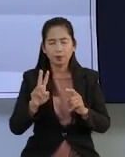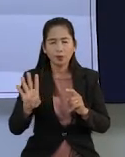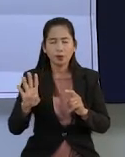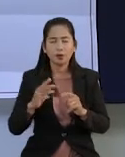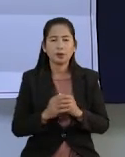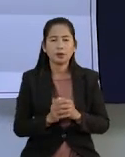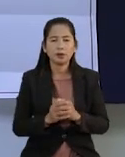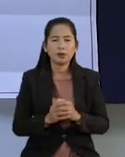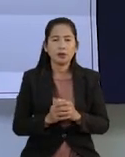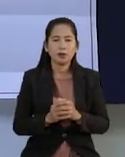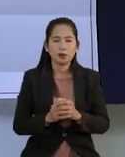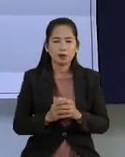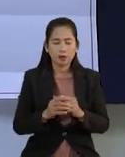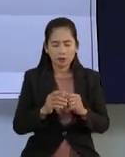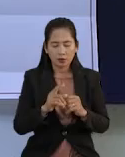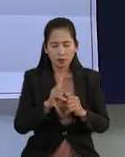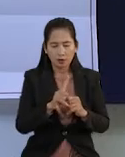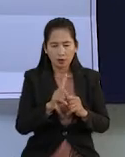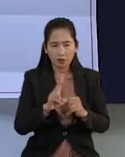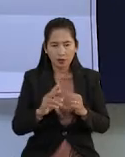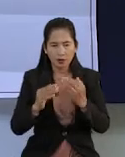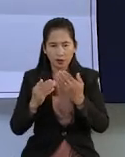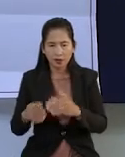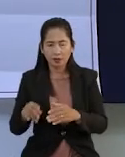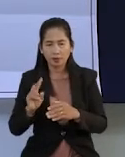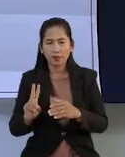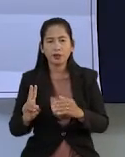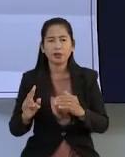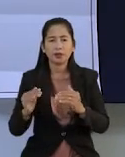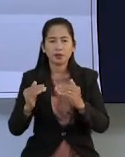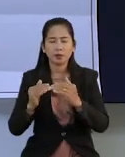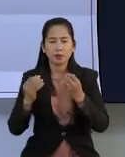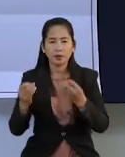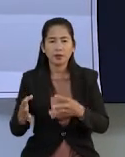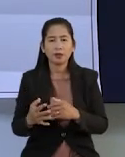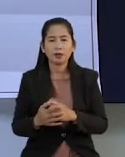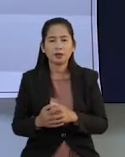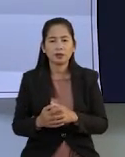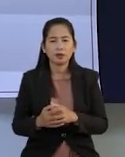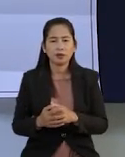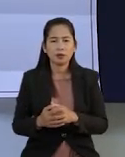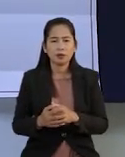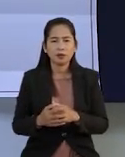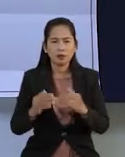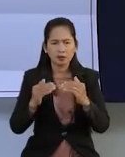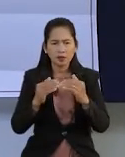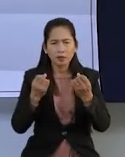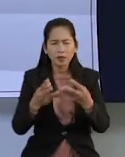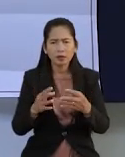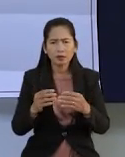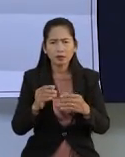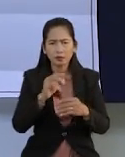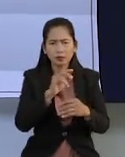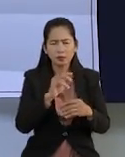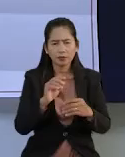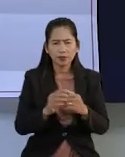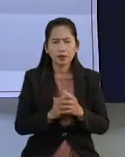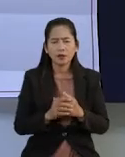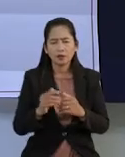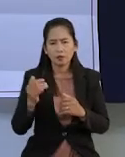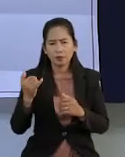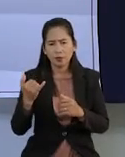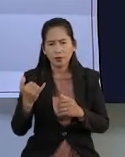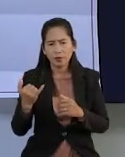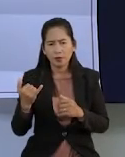Ok, chẳng tỏ tiện. Đọc pi chạy nâng pi, bàn màn. Pi mà đó xa mà nâng đọc pi. Chà,